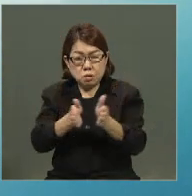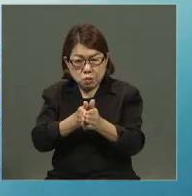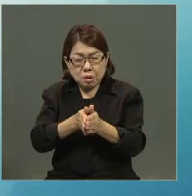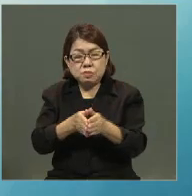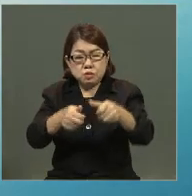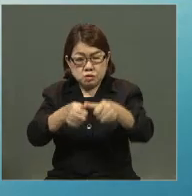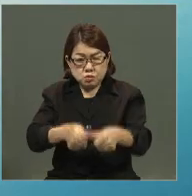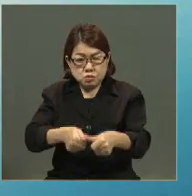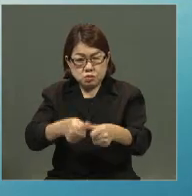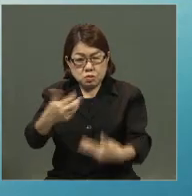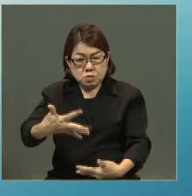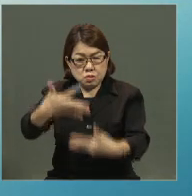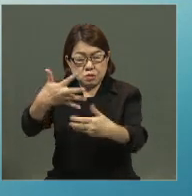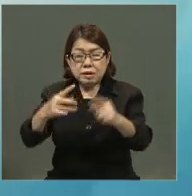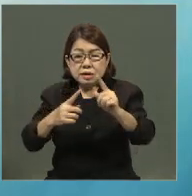ข้อ 4